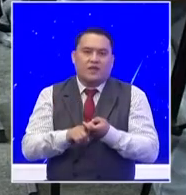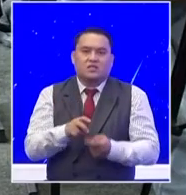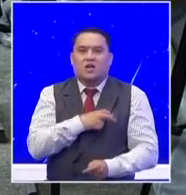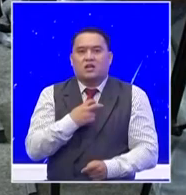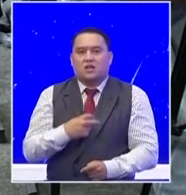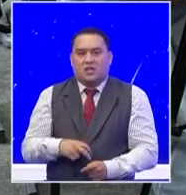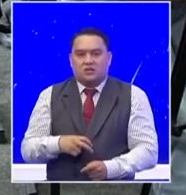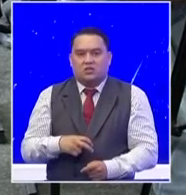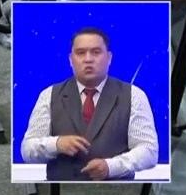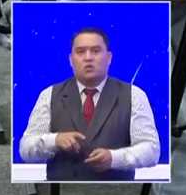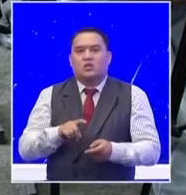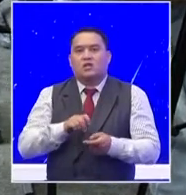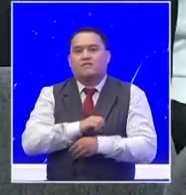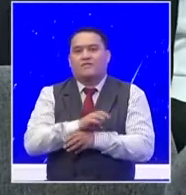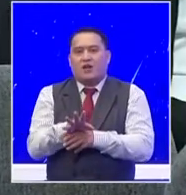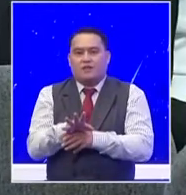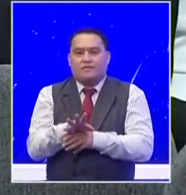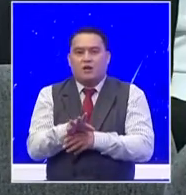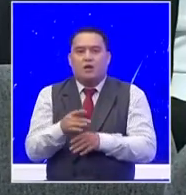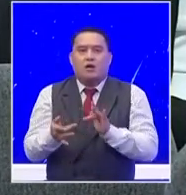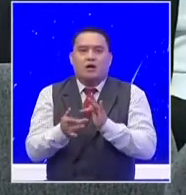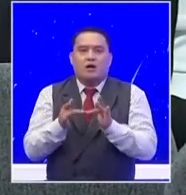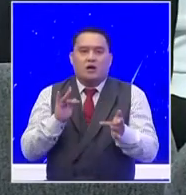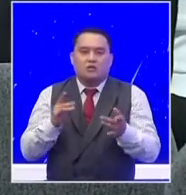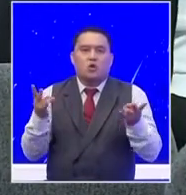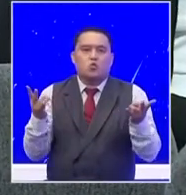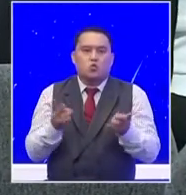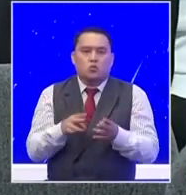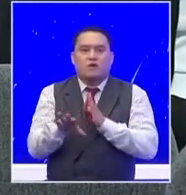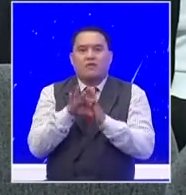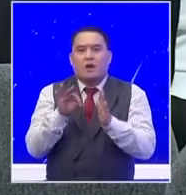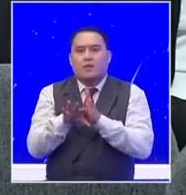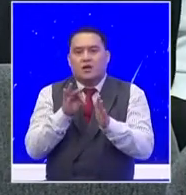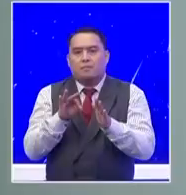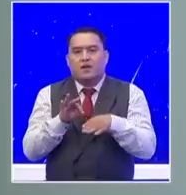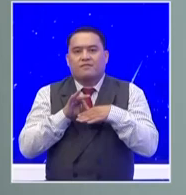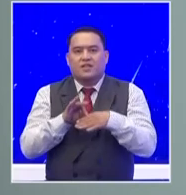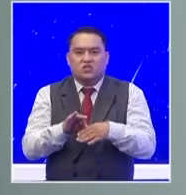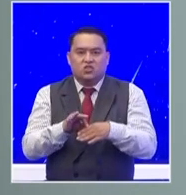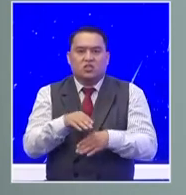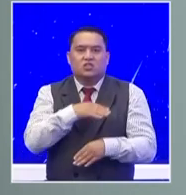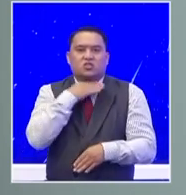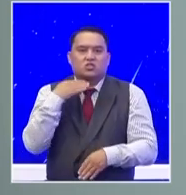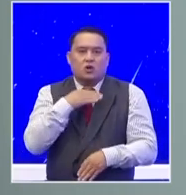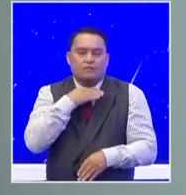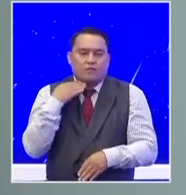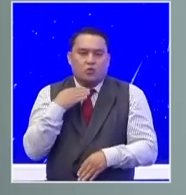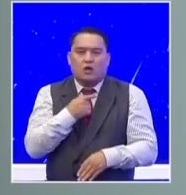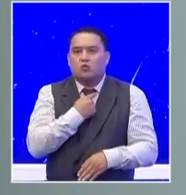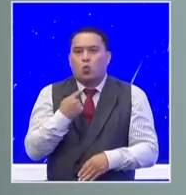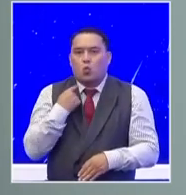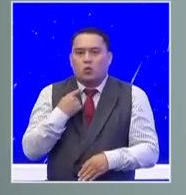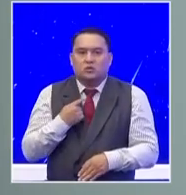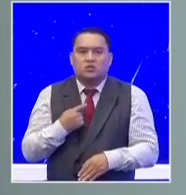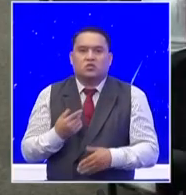риски заражения коронавирусом. На сайте в одном из разделов необходимо выбрать регион проведения жертвоприношения. К слову, в Талдыкурганском